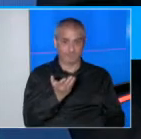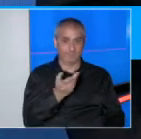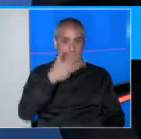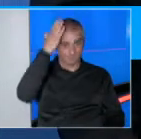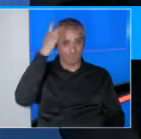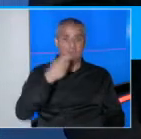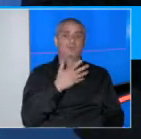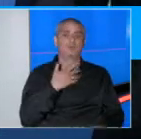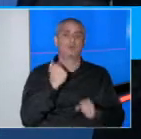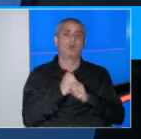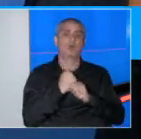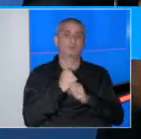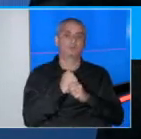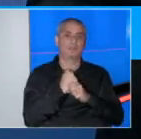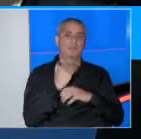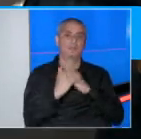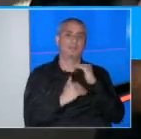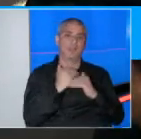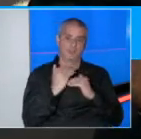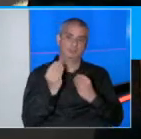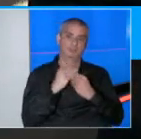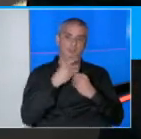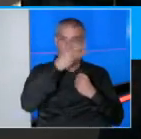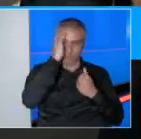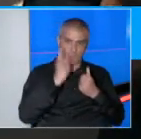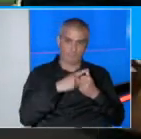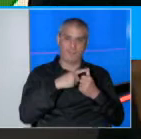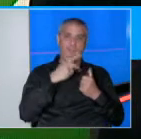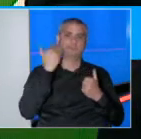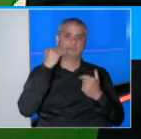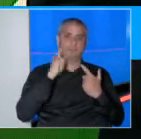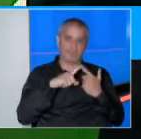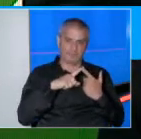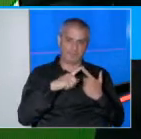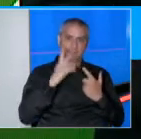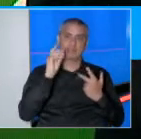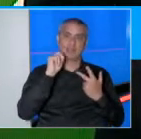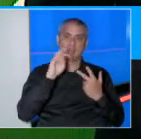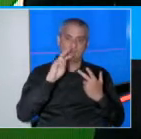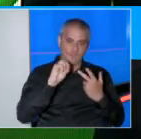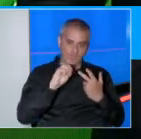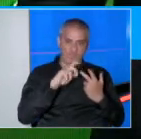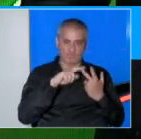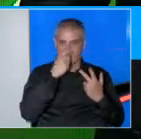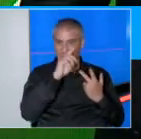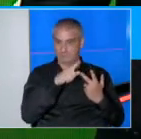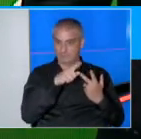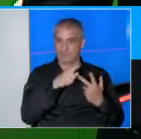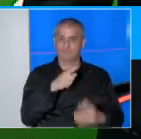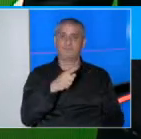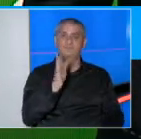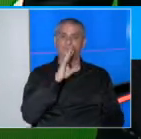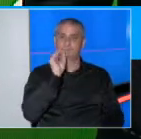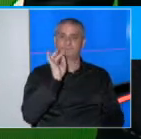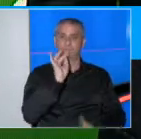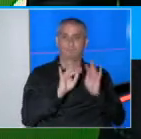בנט הולך ועושה תהליך שעשו אולמרט וציפי לבני ודן מרידור. בדיוק, למרות ששוב. ולכן הוא עזב אותו. דיברנו על